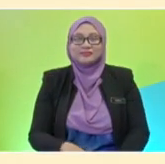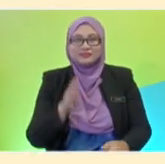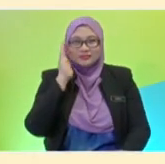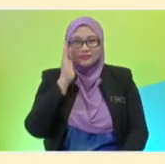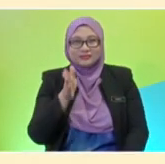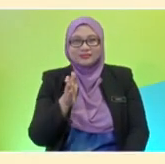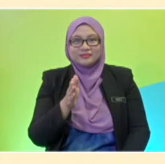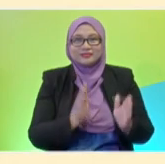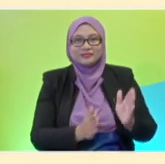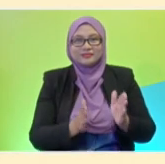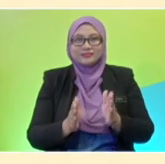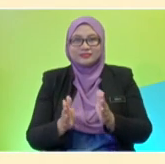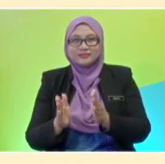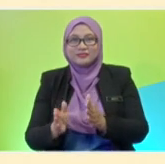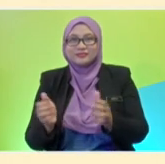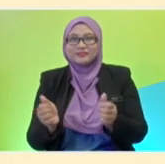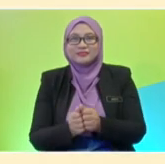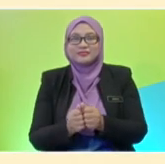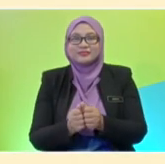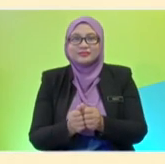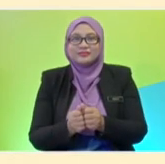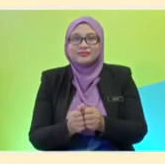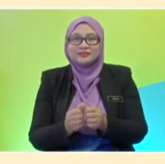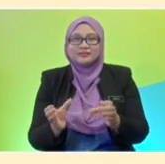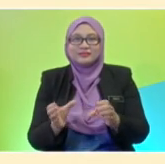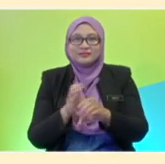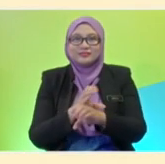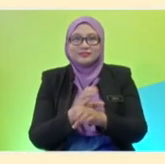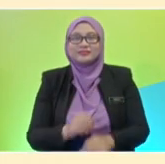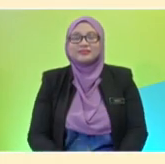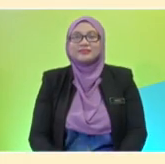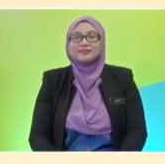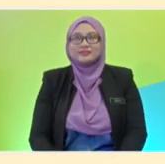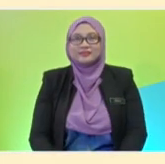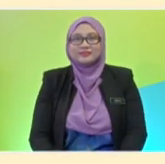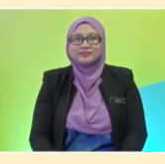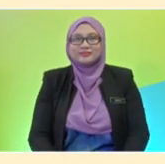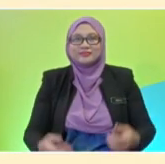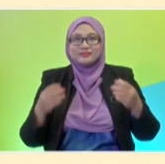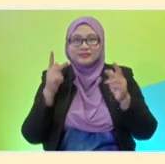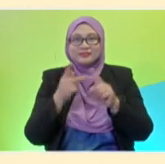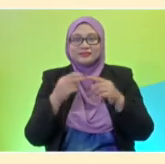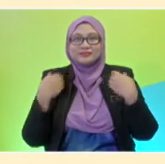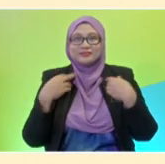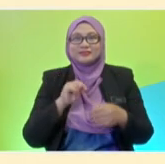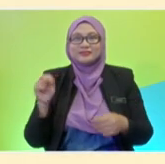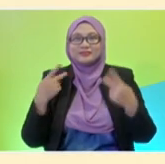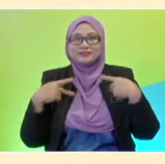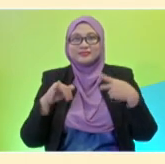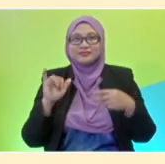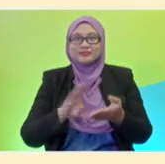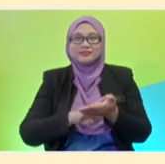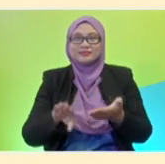barang di dalam kedai dengan cemaknya keadaan kedai yang bersih dan selesai menjadikan